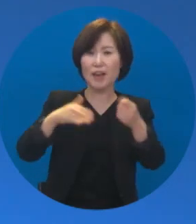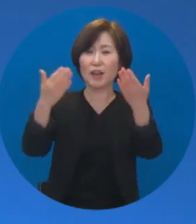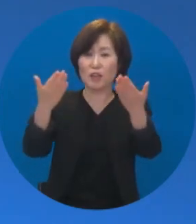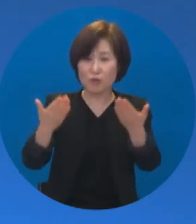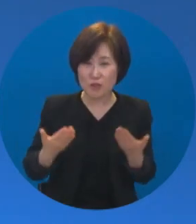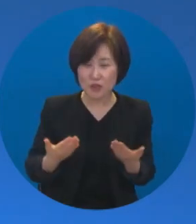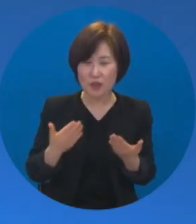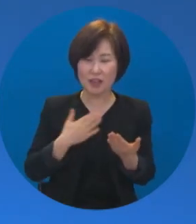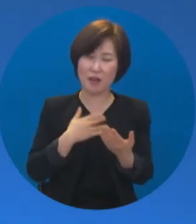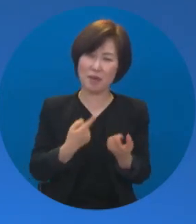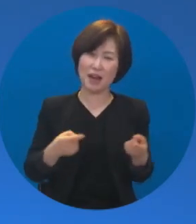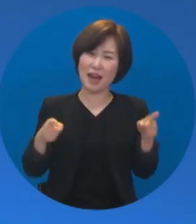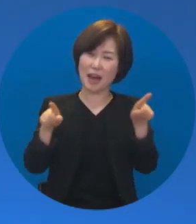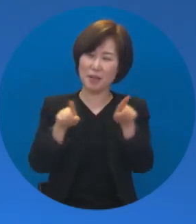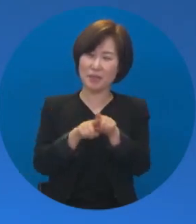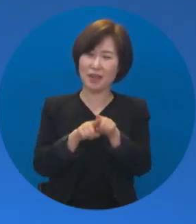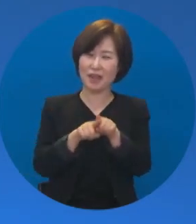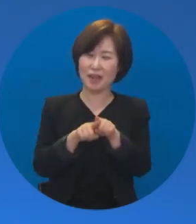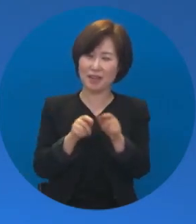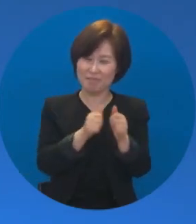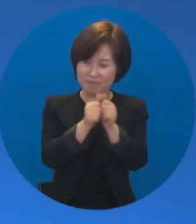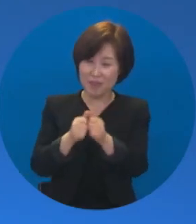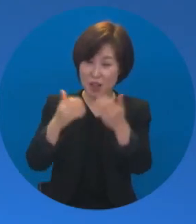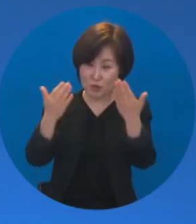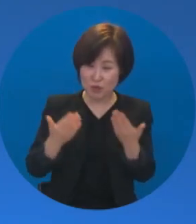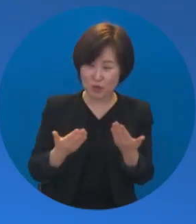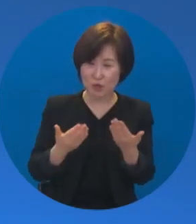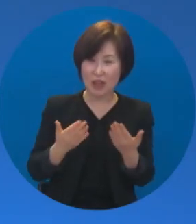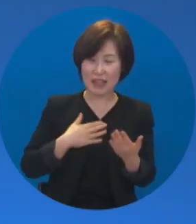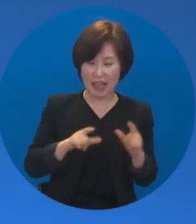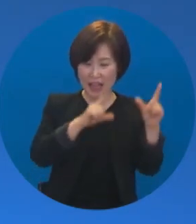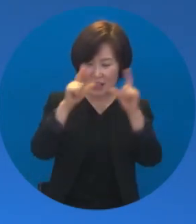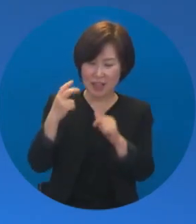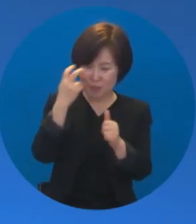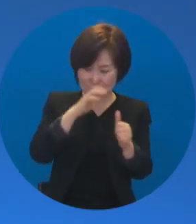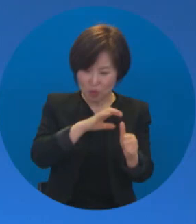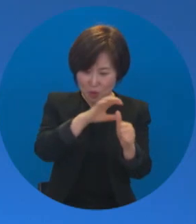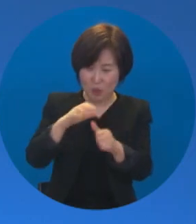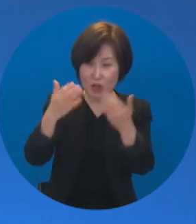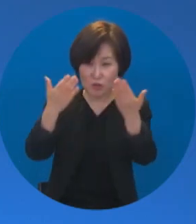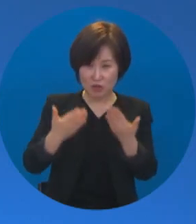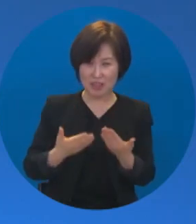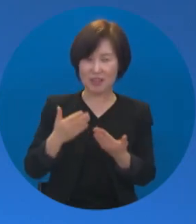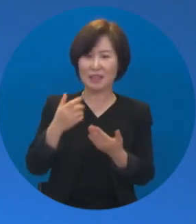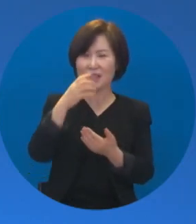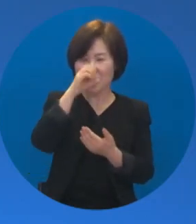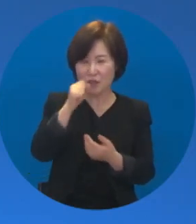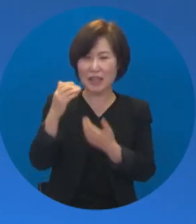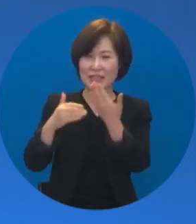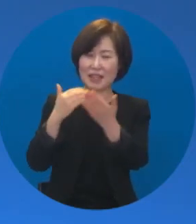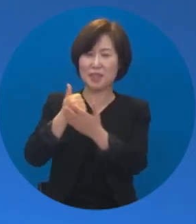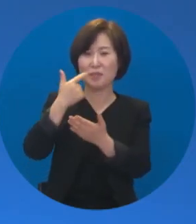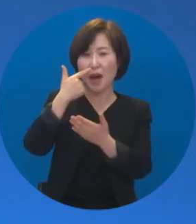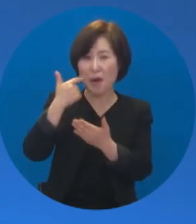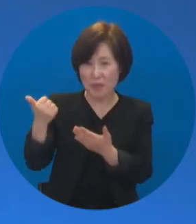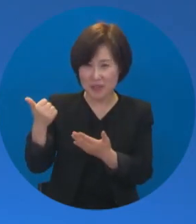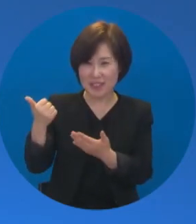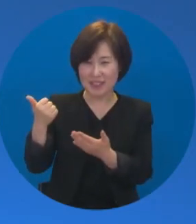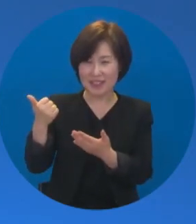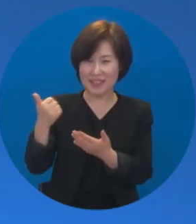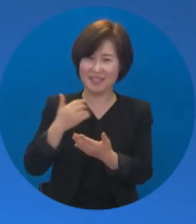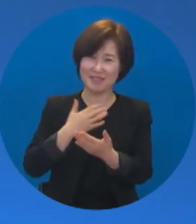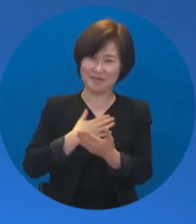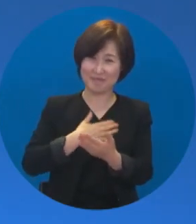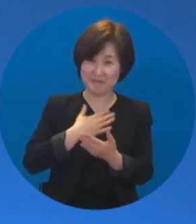나와 함께 하시고 나의 모든 삶을 돌보시는 선하신 아버지라는 것입니다.